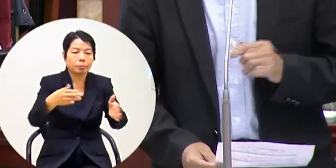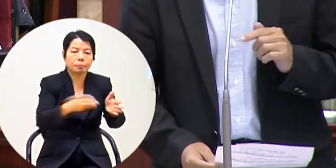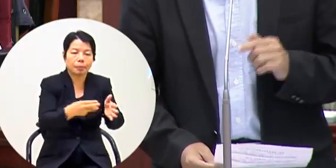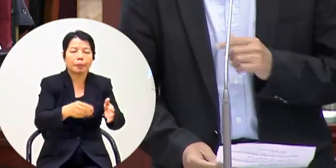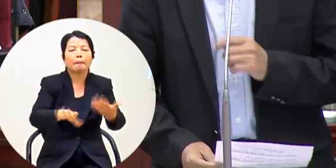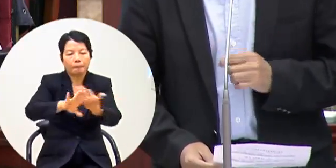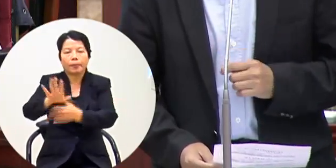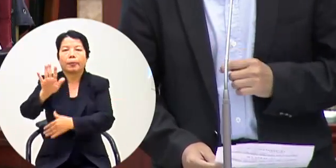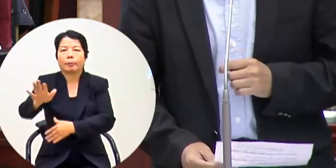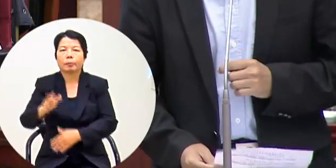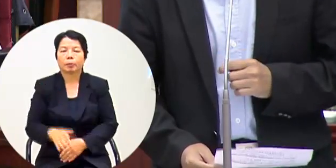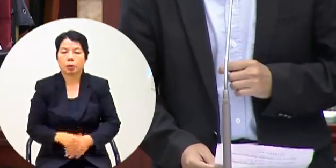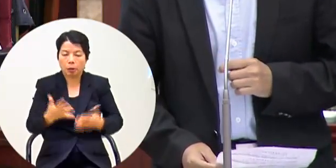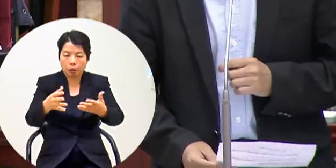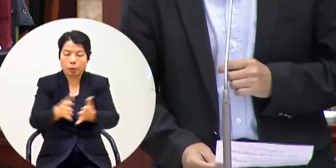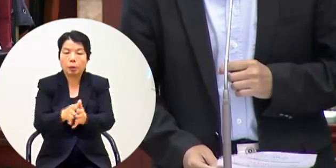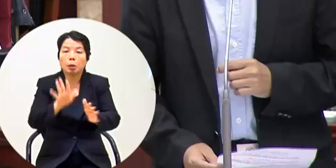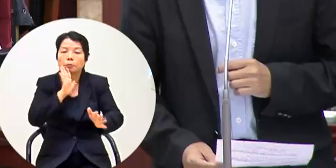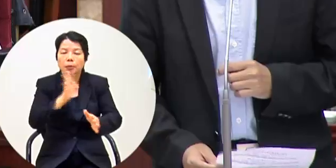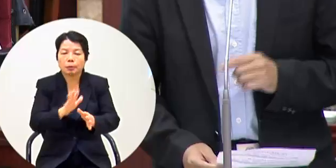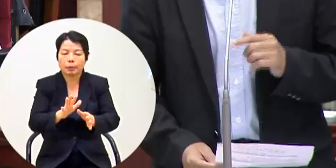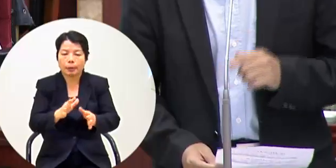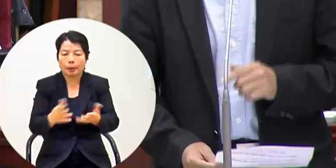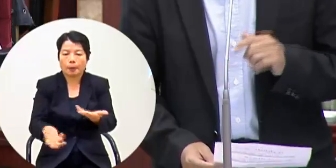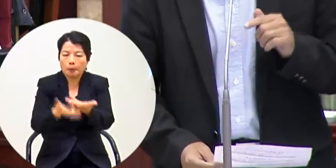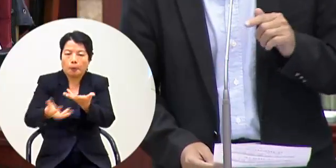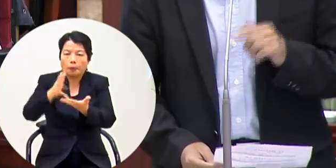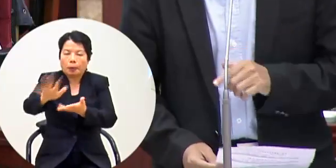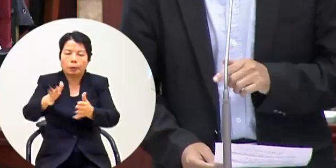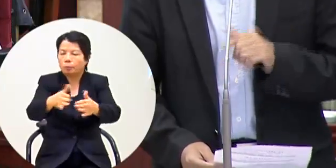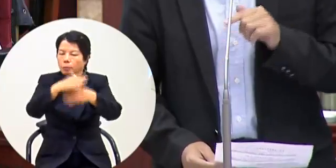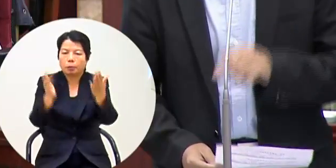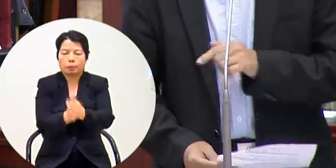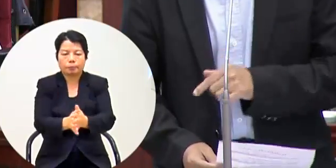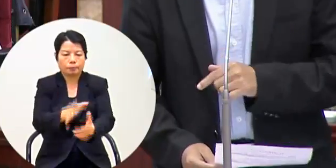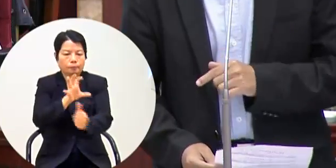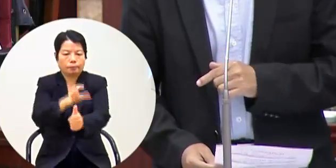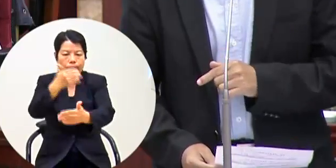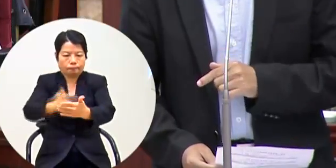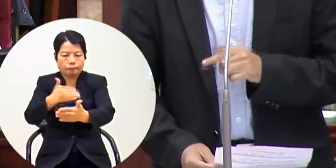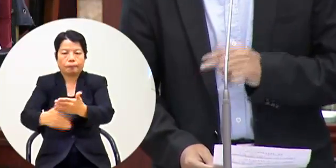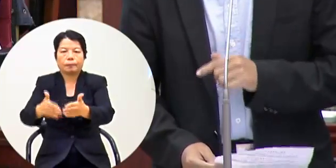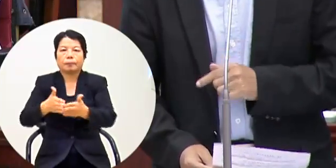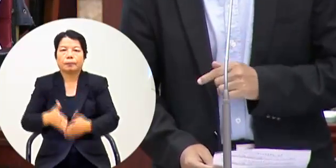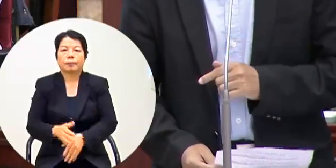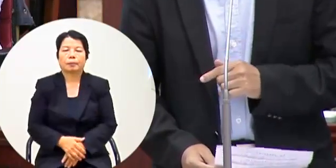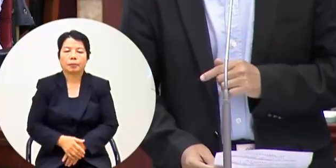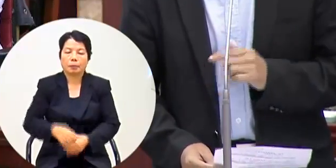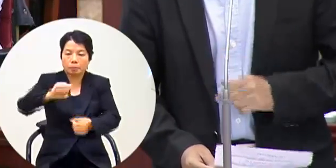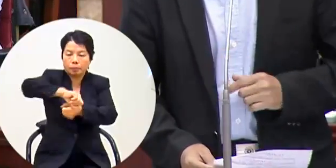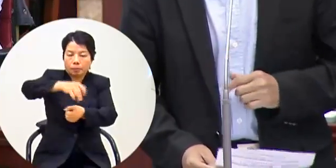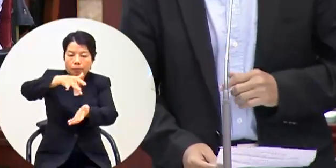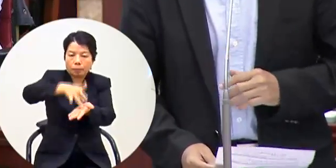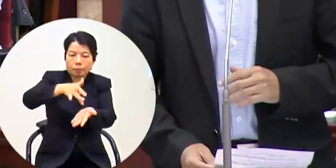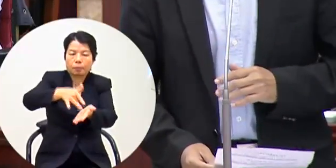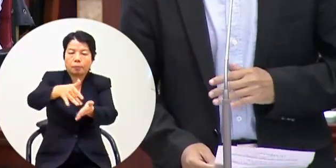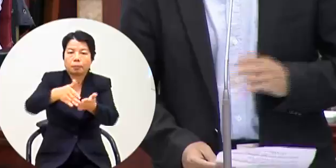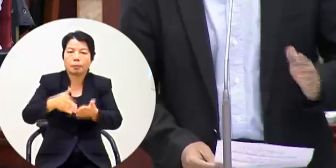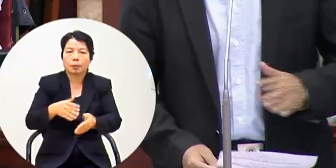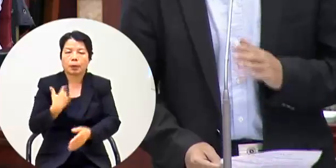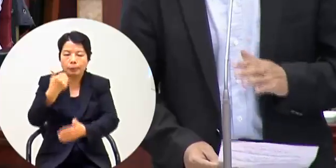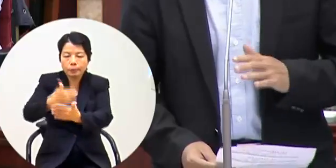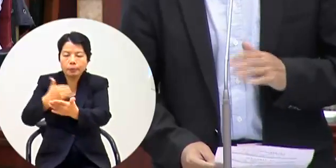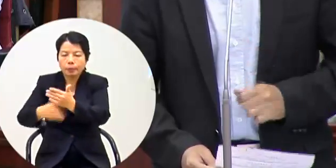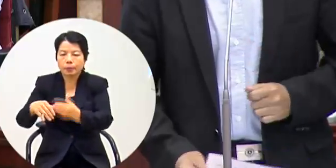生厂，我们都要求它降载，或者是说要求它加药降低整个一个空气的排放量。 局长，我可以